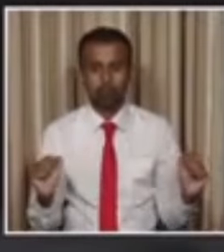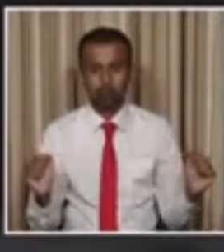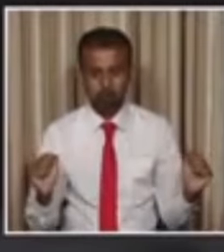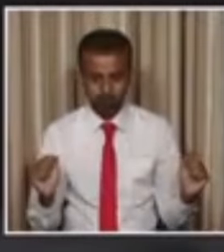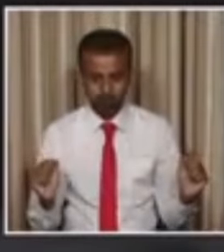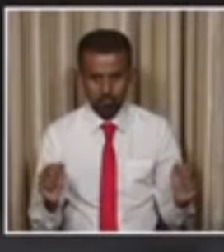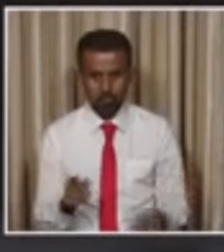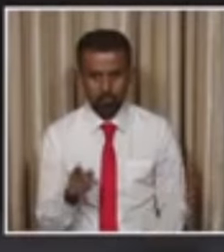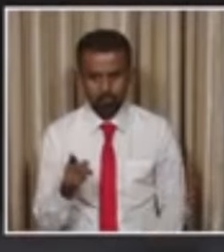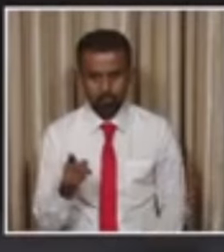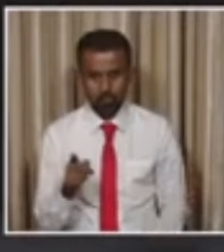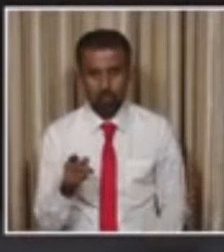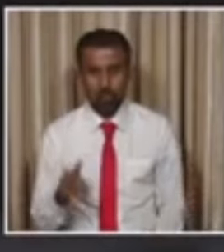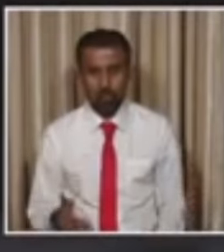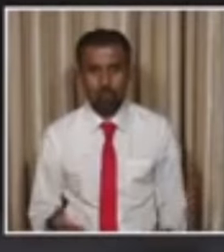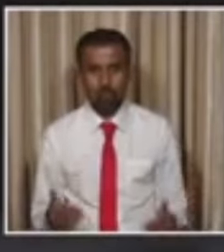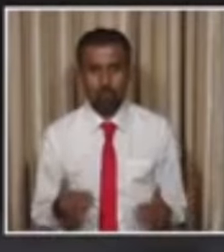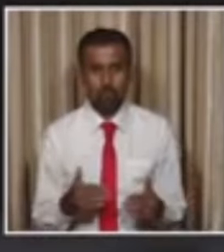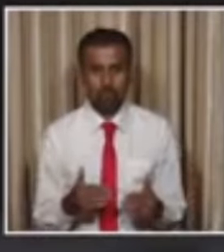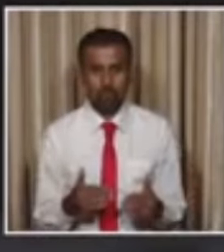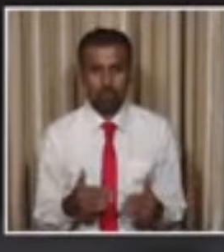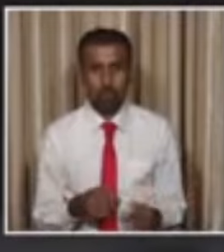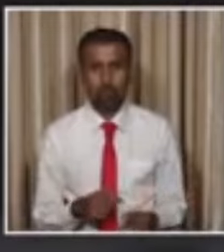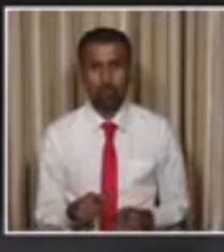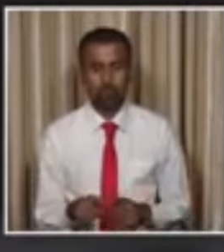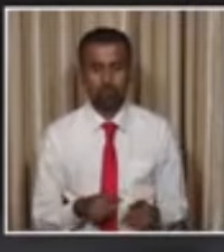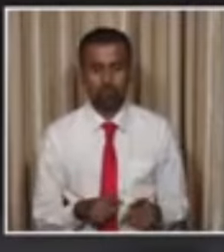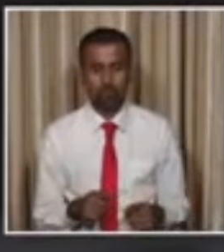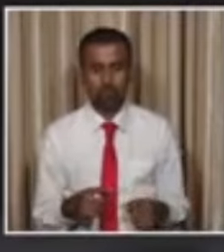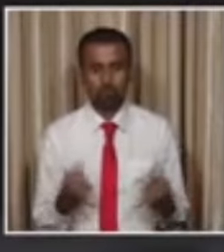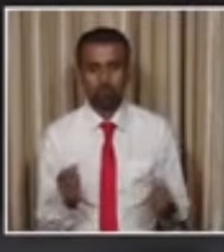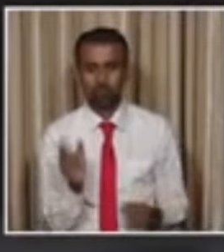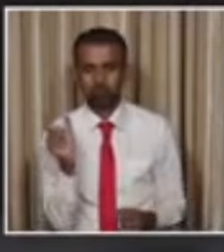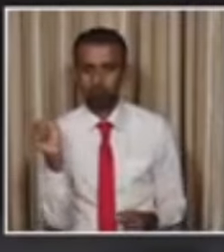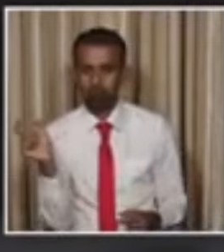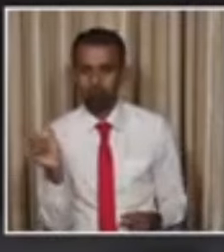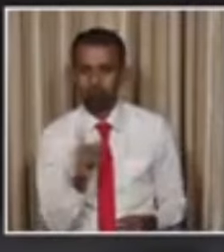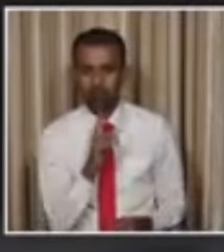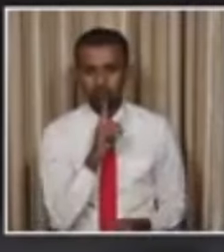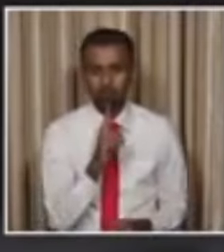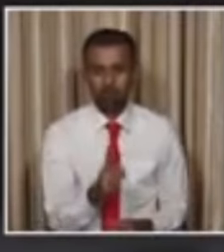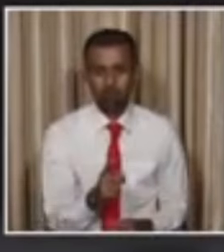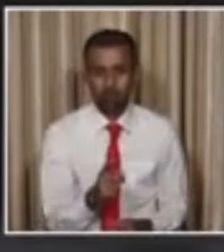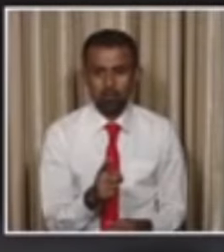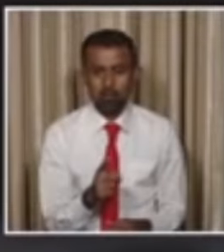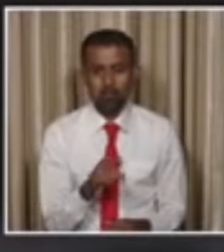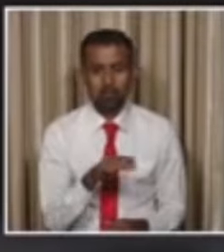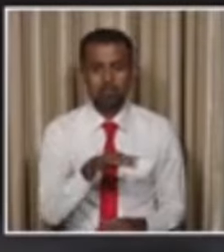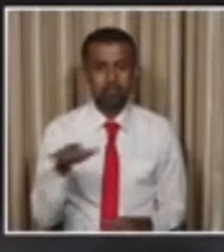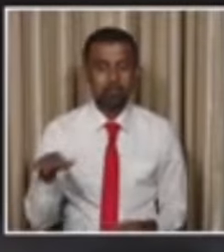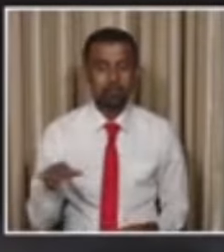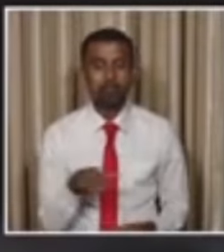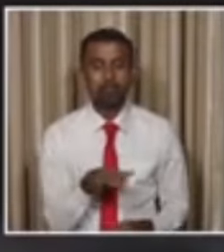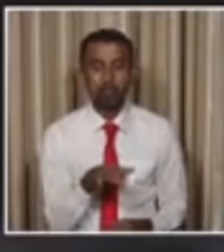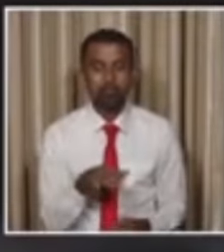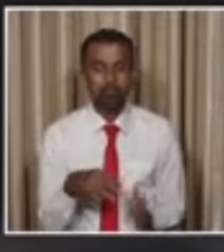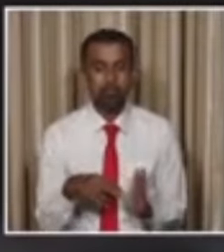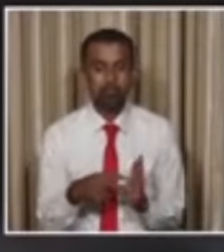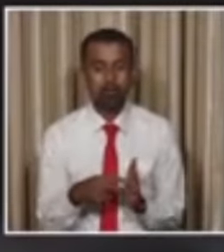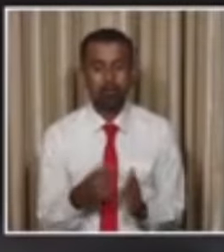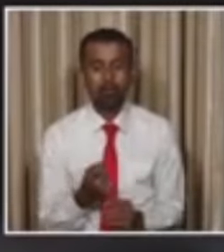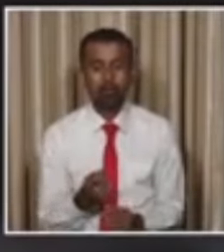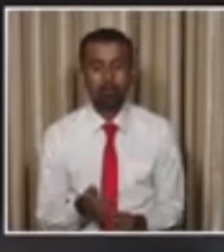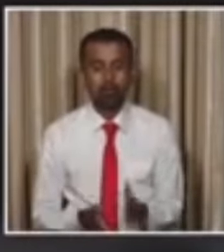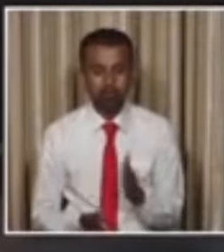නිසාද අද මේ ආකාරයෙන් වෙනස් වචන වලින් කියන්න උත්සාහ ගන්නවා සමාජ ආර්ථික රටාවකට